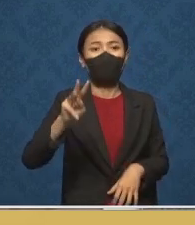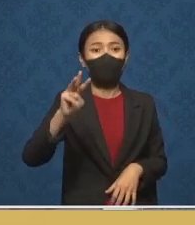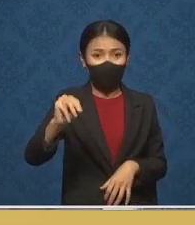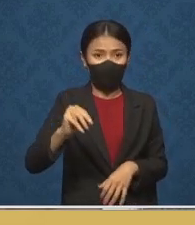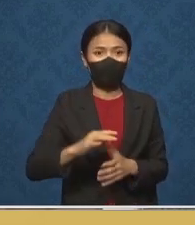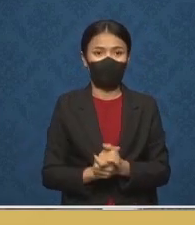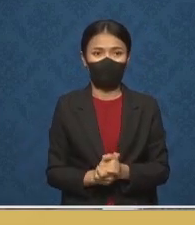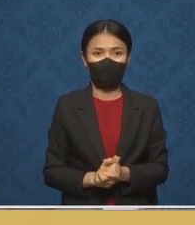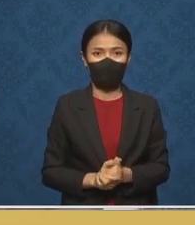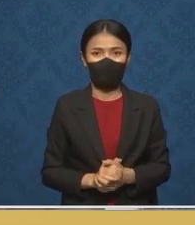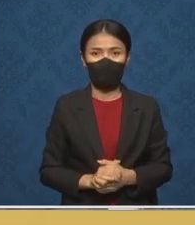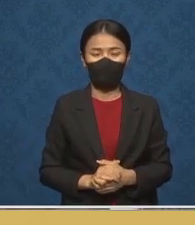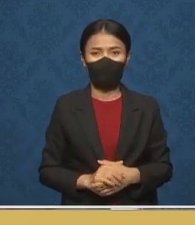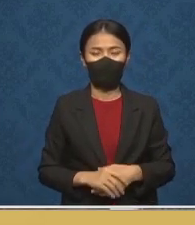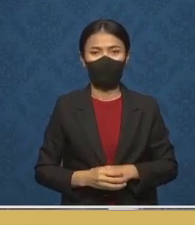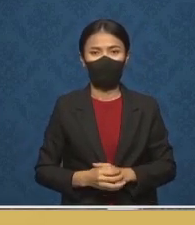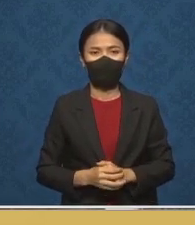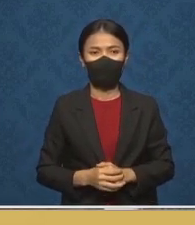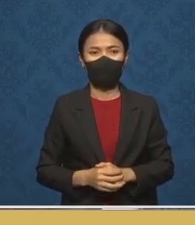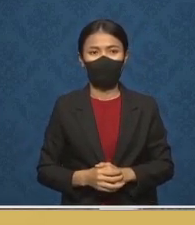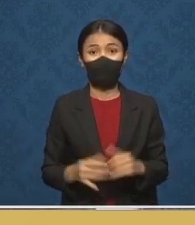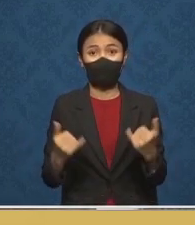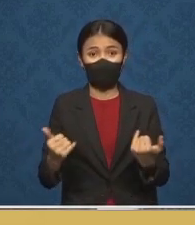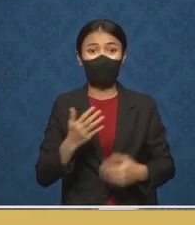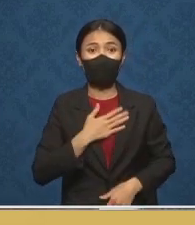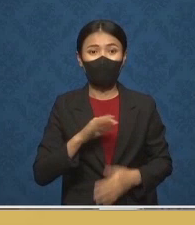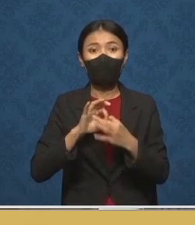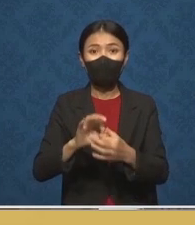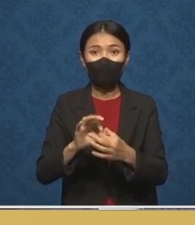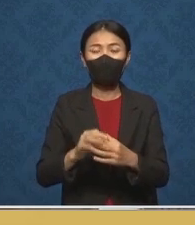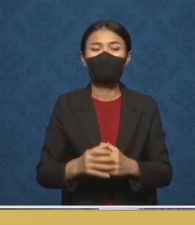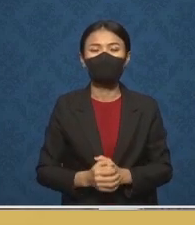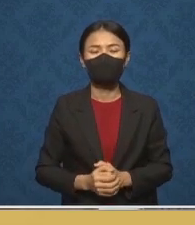ท่านประธานที่เคารพครับผมค่อนข้างมีความห่วงใย